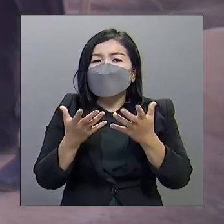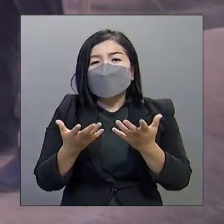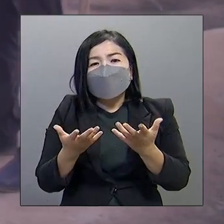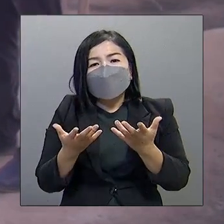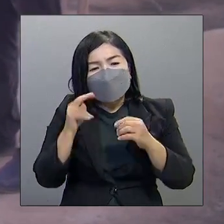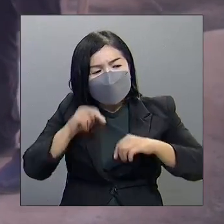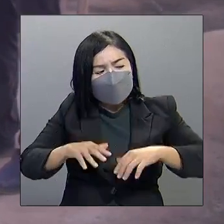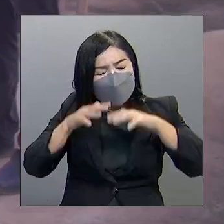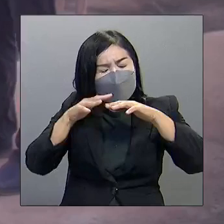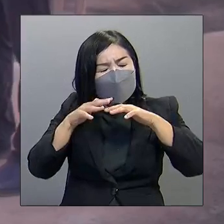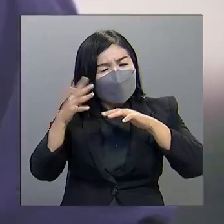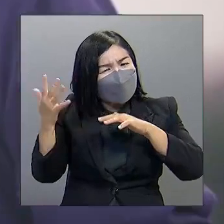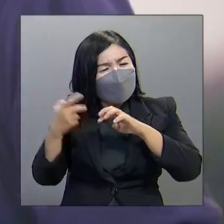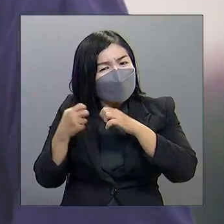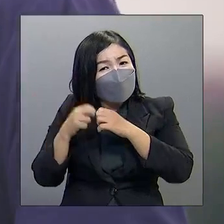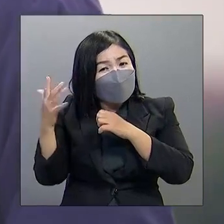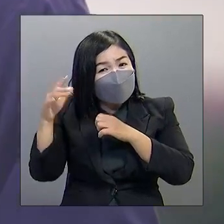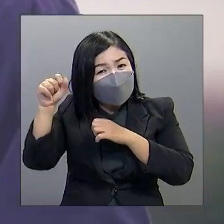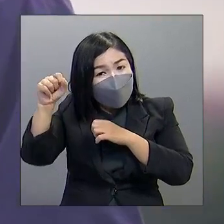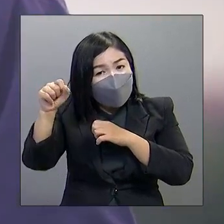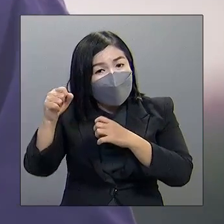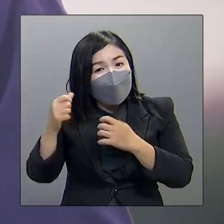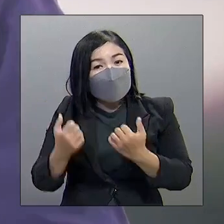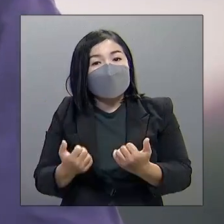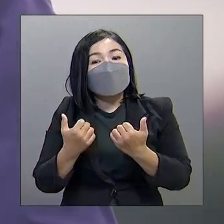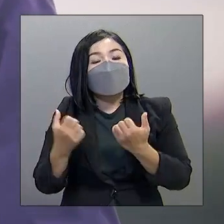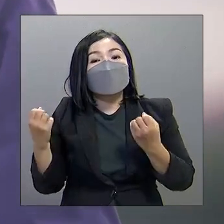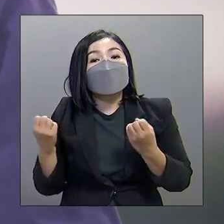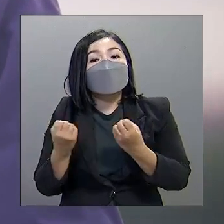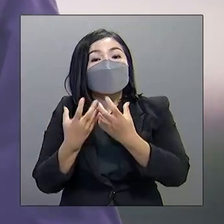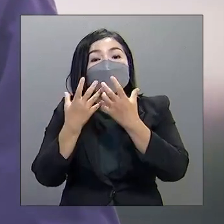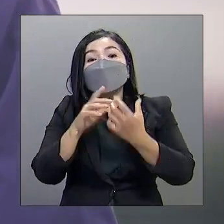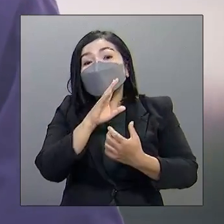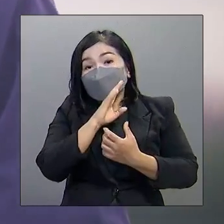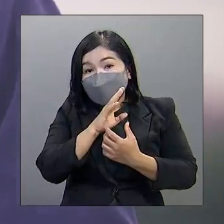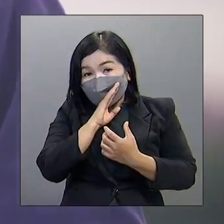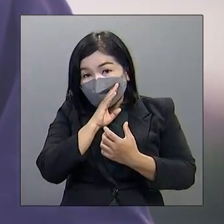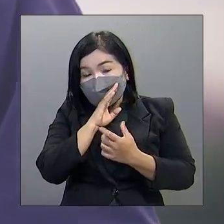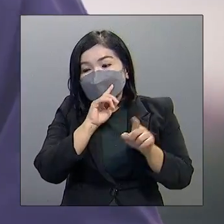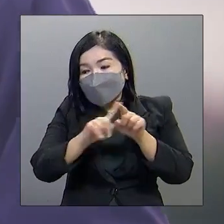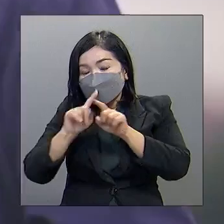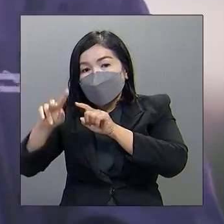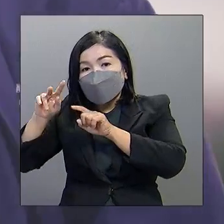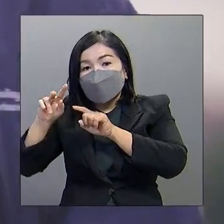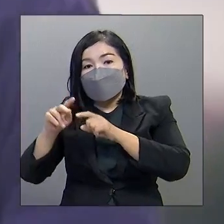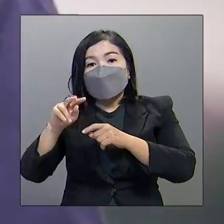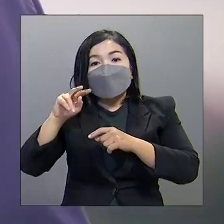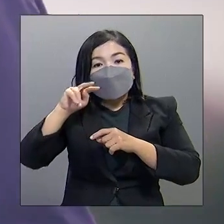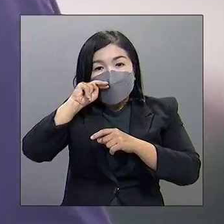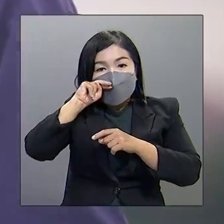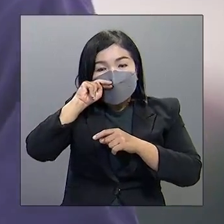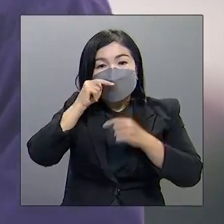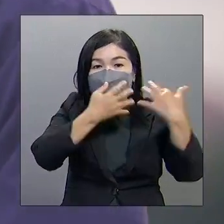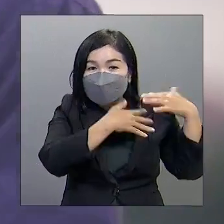ำให้มันน้ำท่วมหนักได้พี่ก้าว ปัจจัยที่จะทำให้การระบายน้ำเนี่ยนะครับส่งต่อกันมา